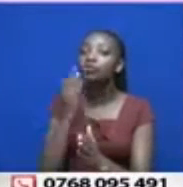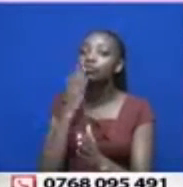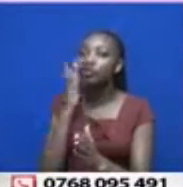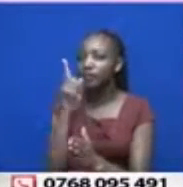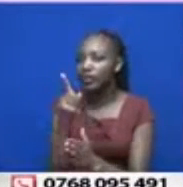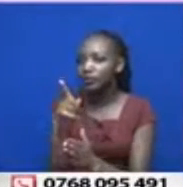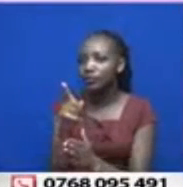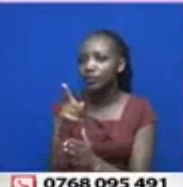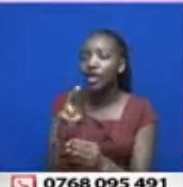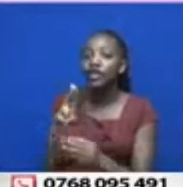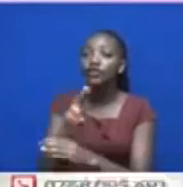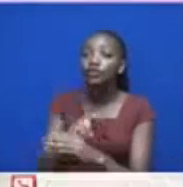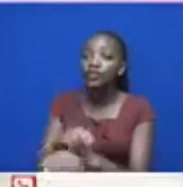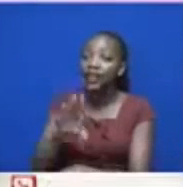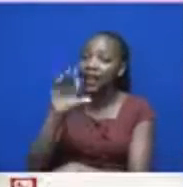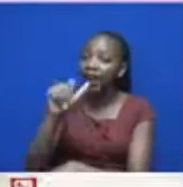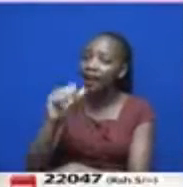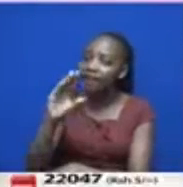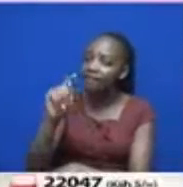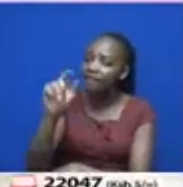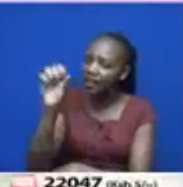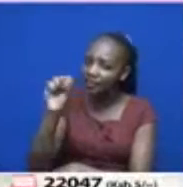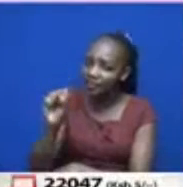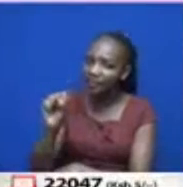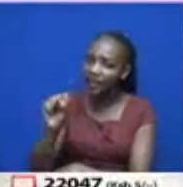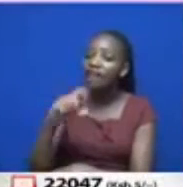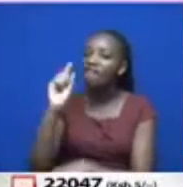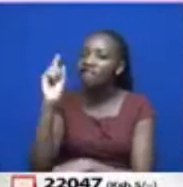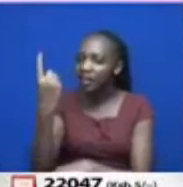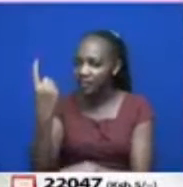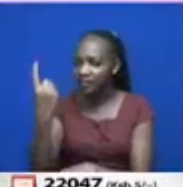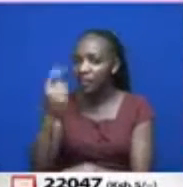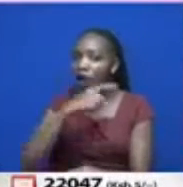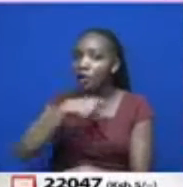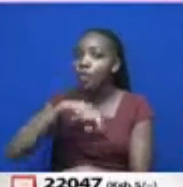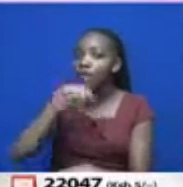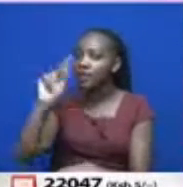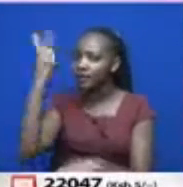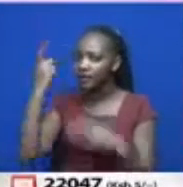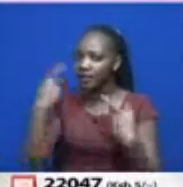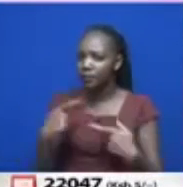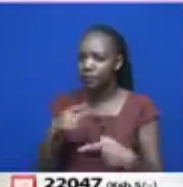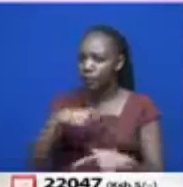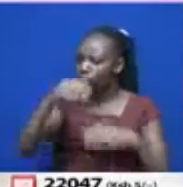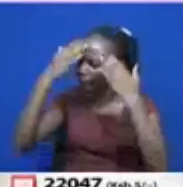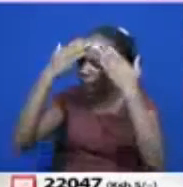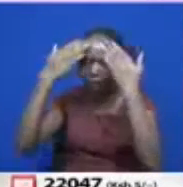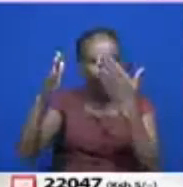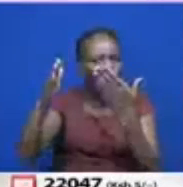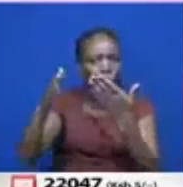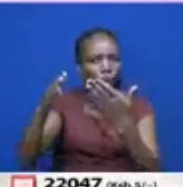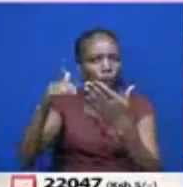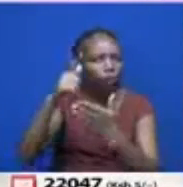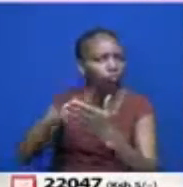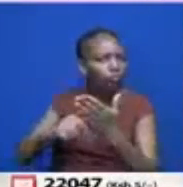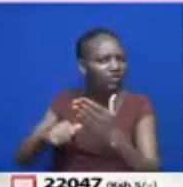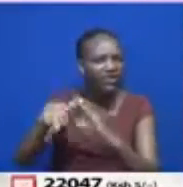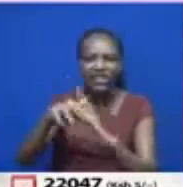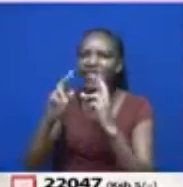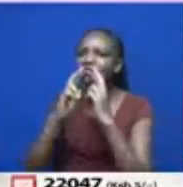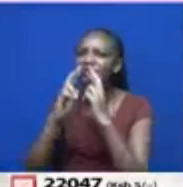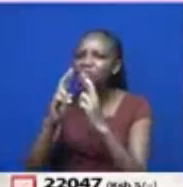kitu tunaitwa facts. Kwanza kabisa sisi kama Wakenya hatujui ni kwamba nini iko ndani ya ripoti ya